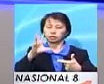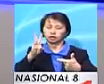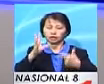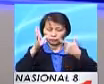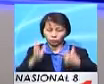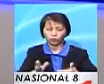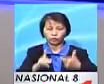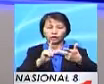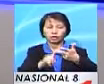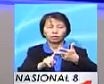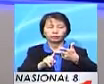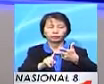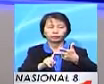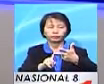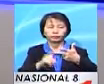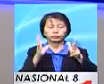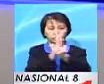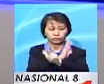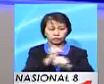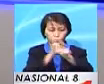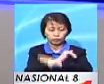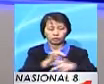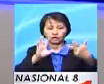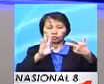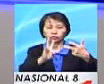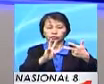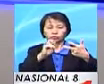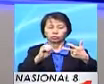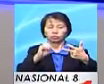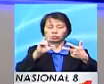889,636 penerima dan seterusnya Sarawak